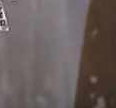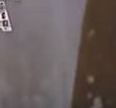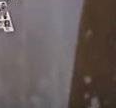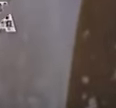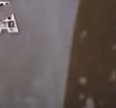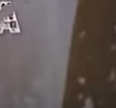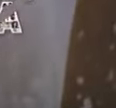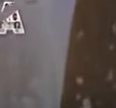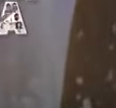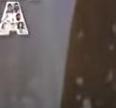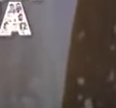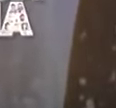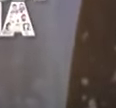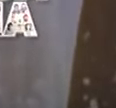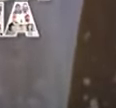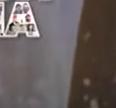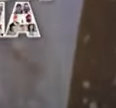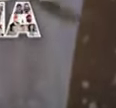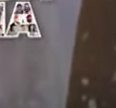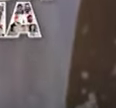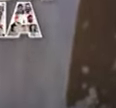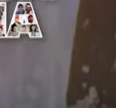jaya.